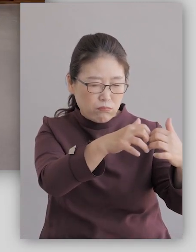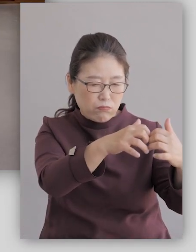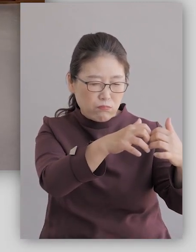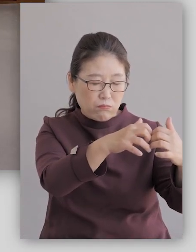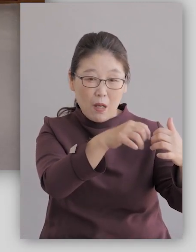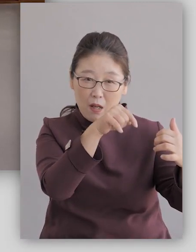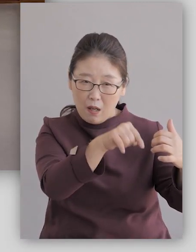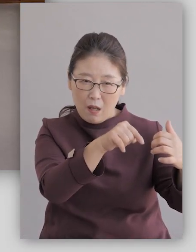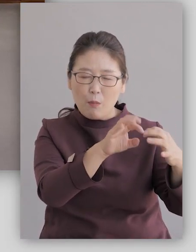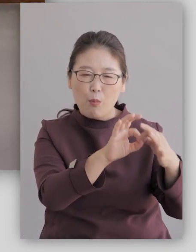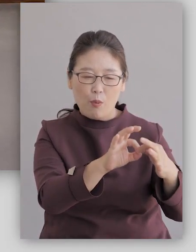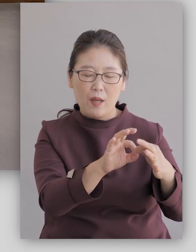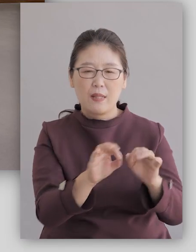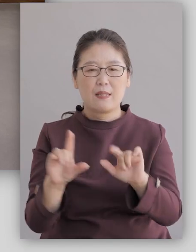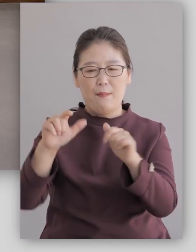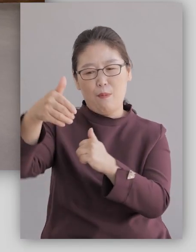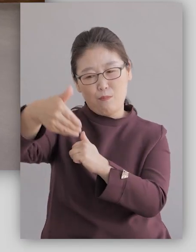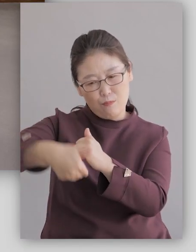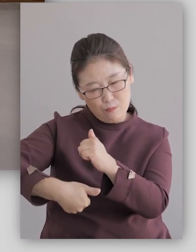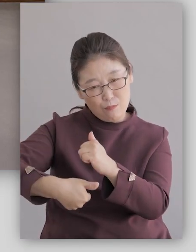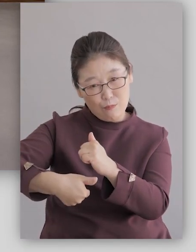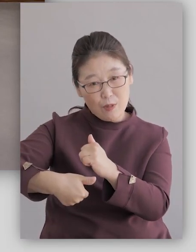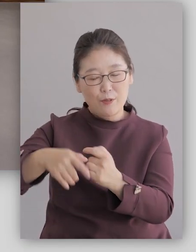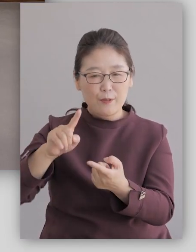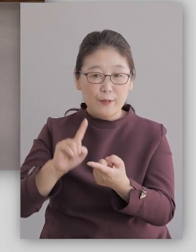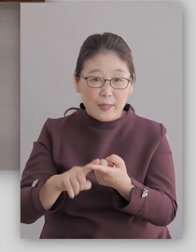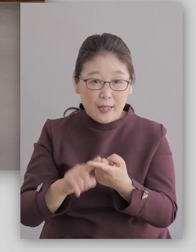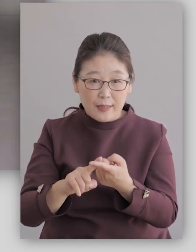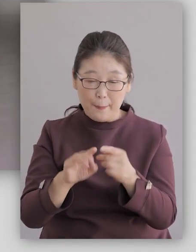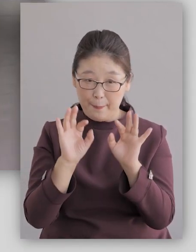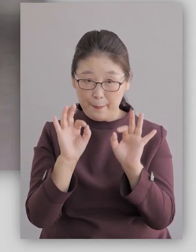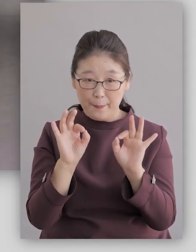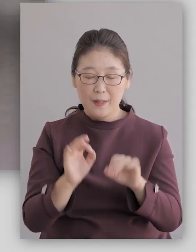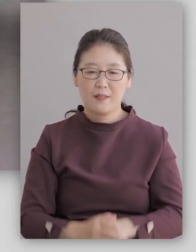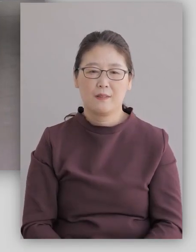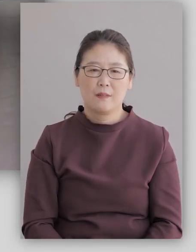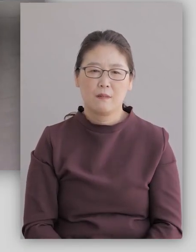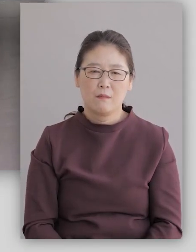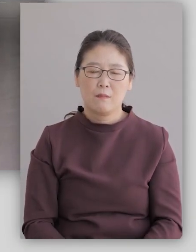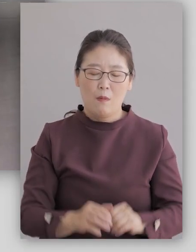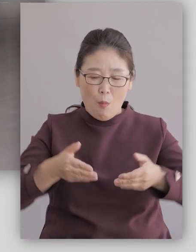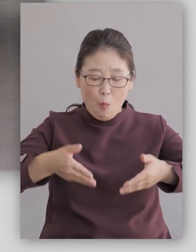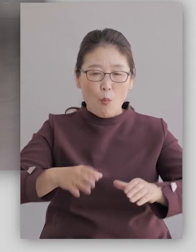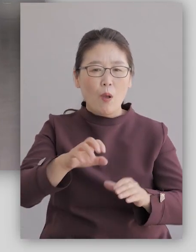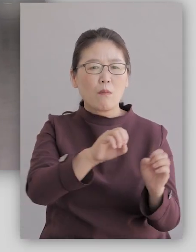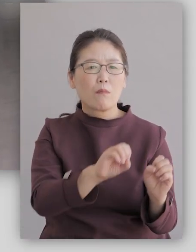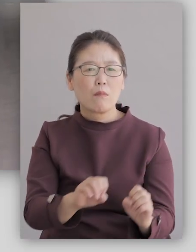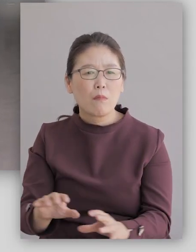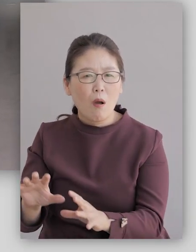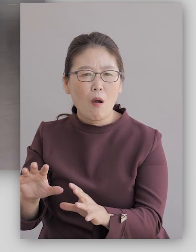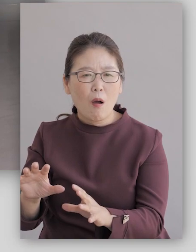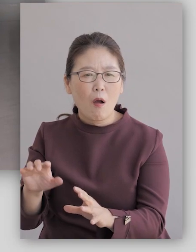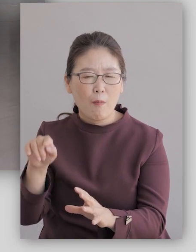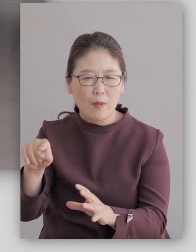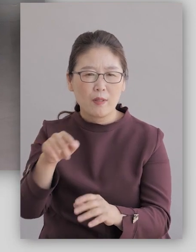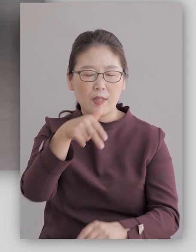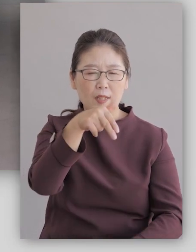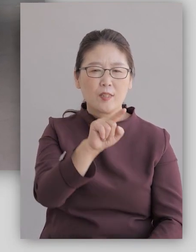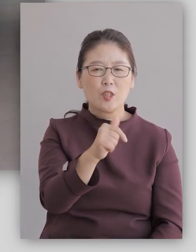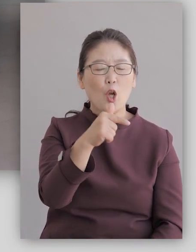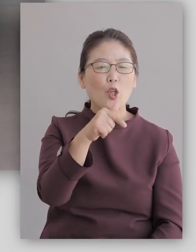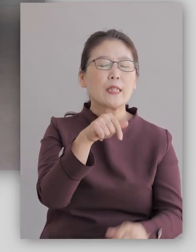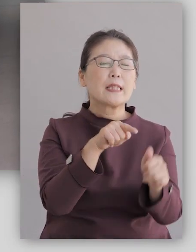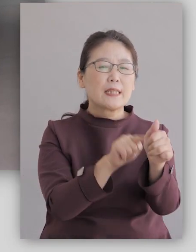주었는가에 대해서 살펴보려고 했는데요. 실황에 대해서 남기신 전상태